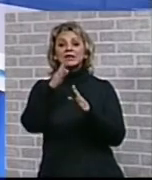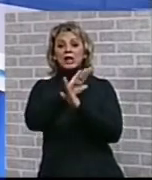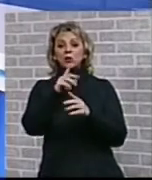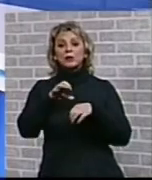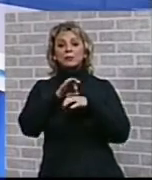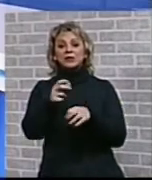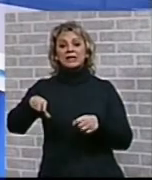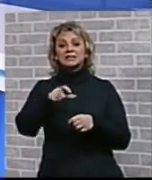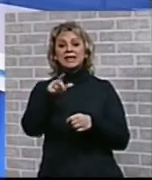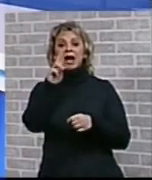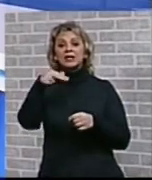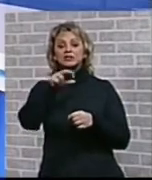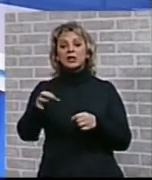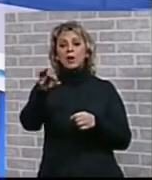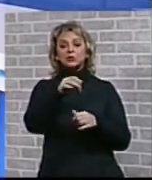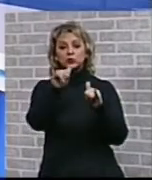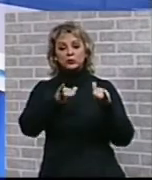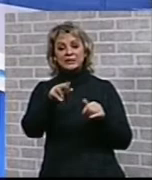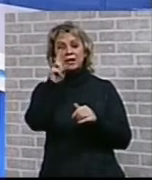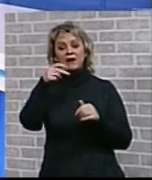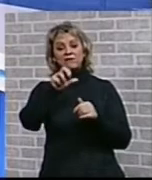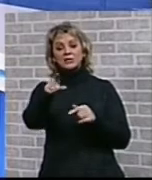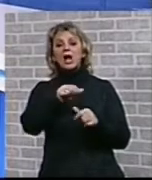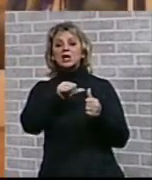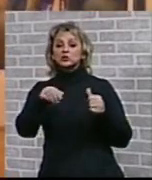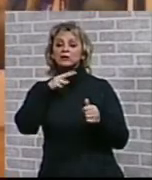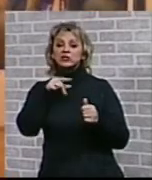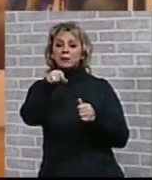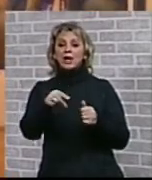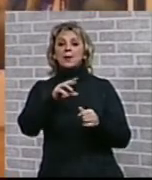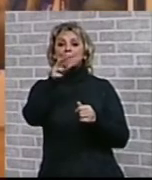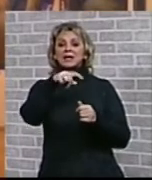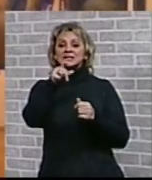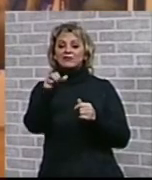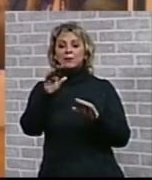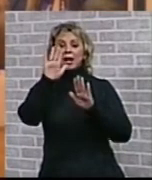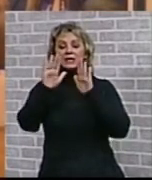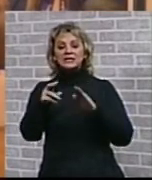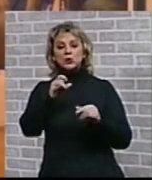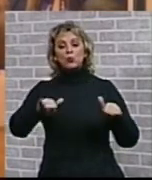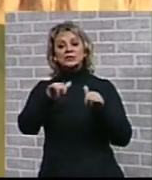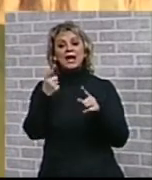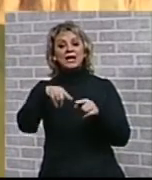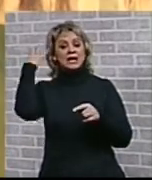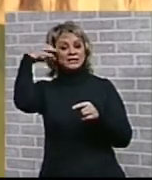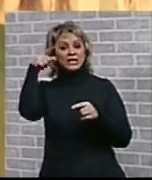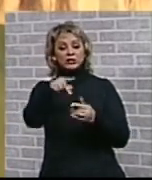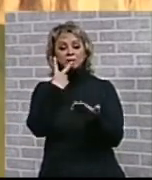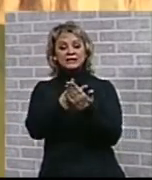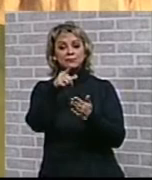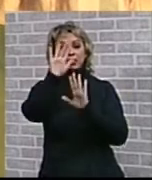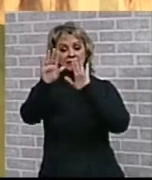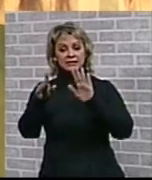провел для донских кадет областной музей краеведения. Особое внимание базовым коллекциям музея, а именно казачьим